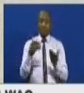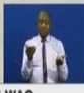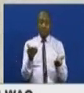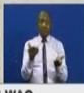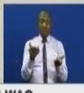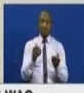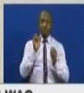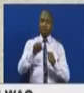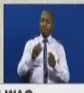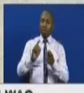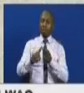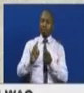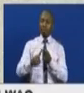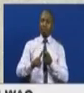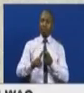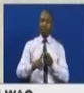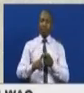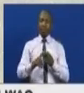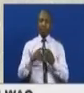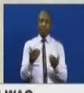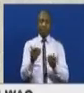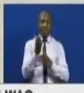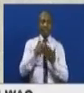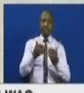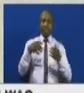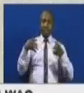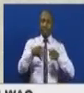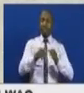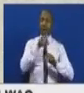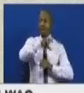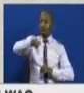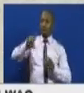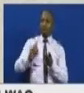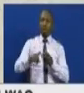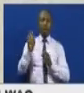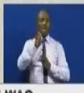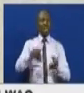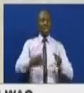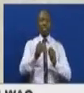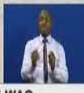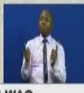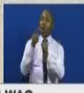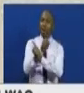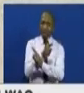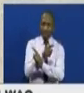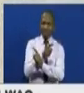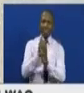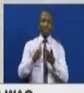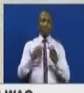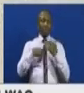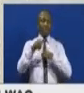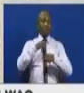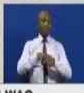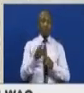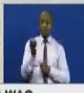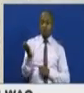pale, kwa maana ya ka directorate ya marketing ya finance iweze kuwa na njia mbadala, mpango mkakati wa muda mfupi kuweza